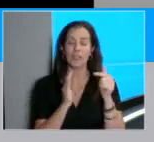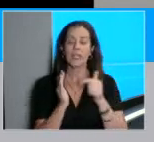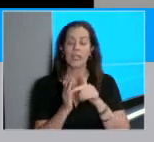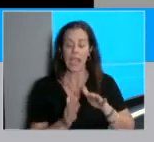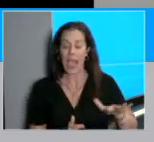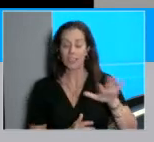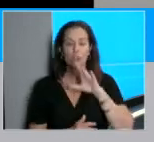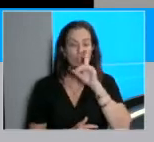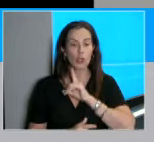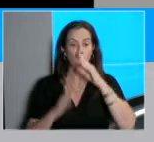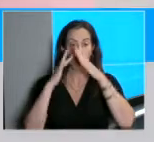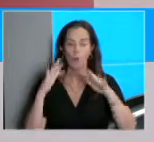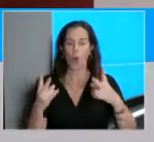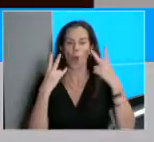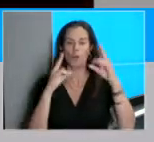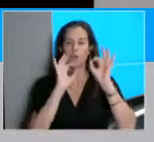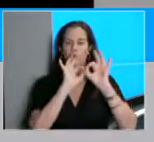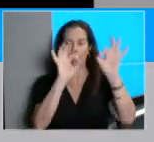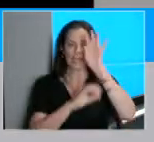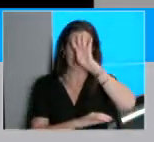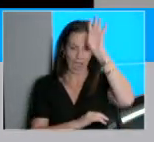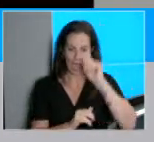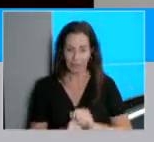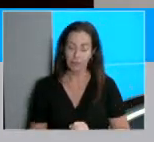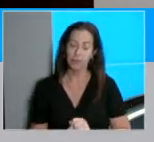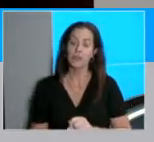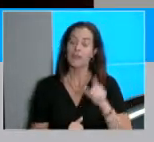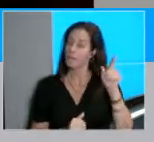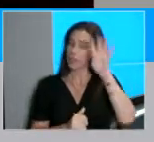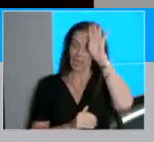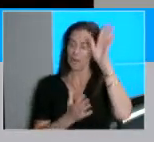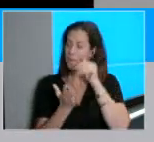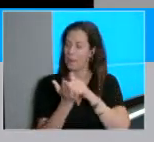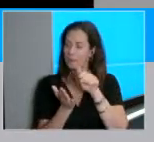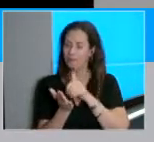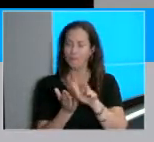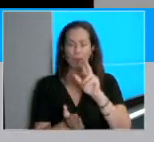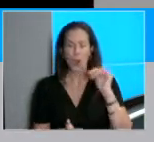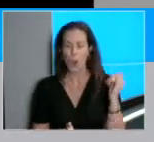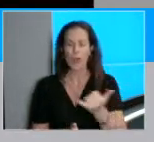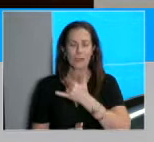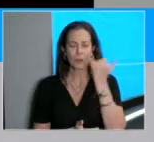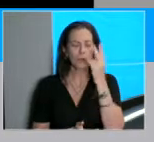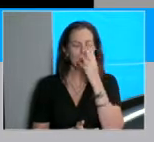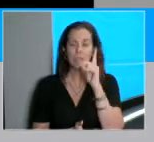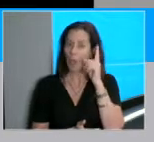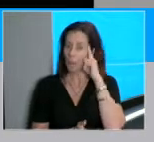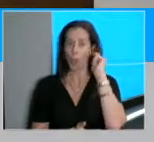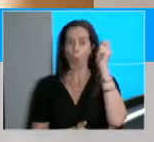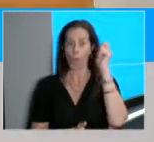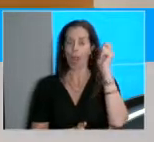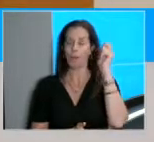המרחב הזה של סוריה ולבנון הוא קריטי בראייה האסטרטגית שלהם, והם ממשיכים לנסות שוב ושוב בצורה מתוחכמת כזו או